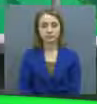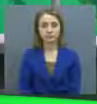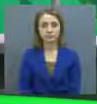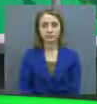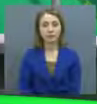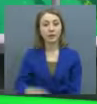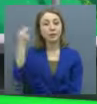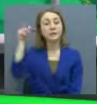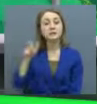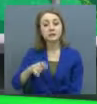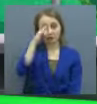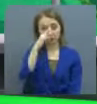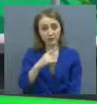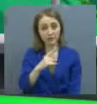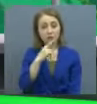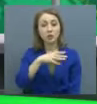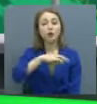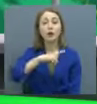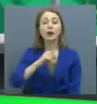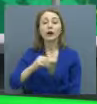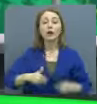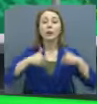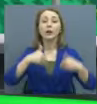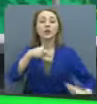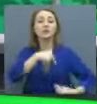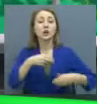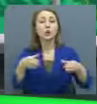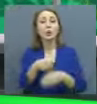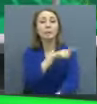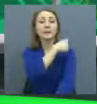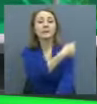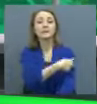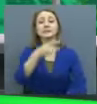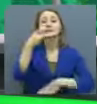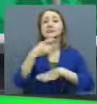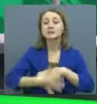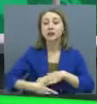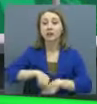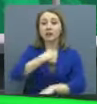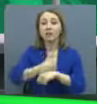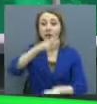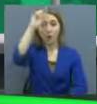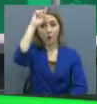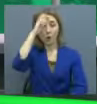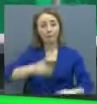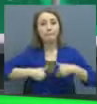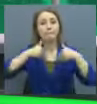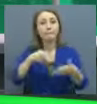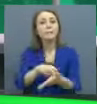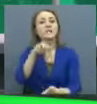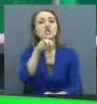президент казахстана касым-жомарт токаев поздравил сотрудников медицинских центров глава государства направил поздравительное письмо